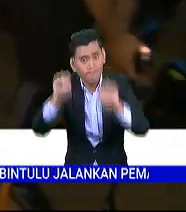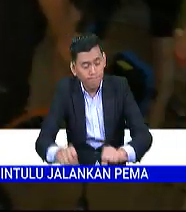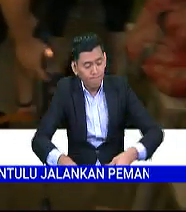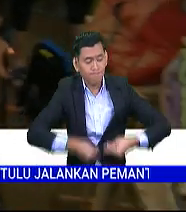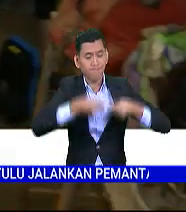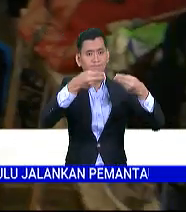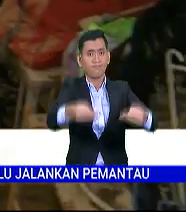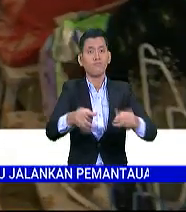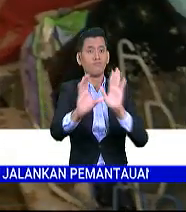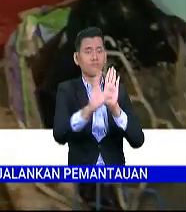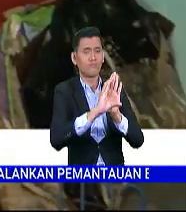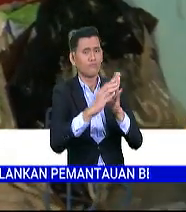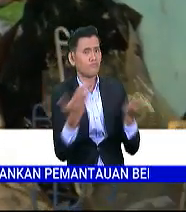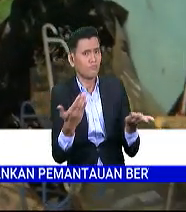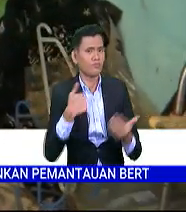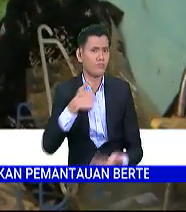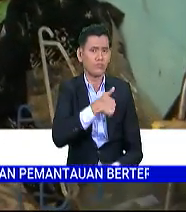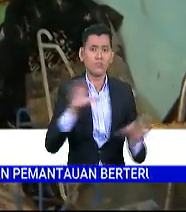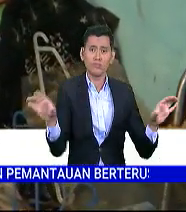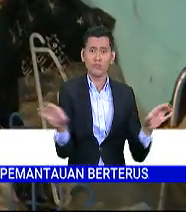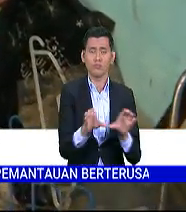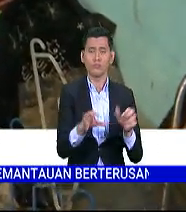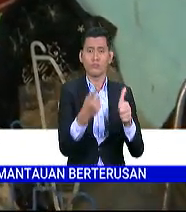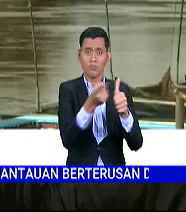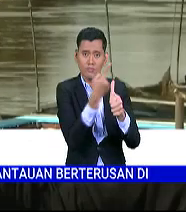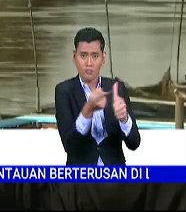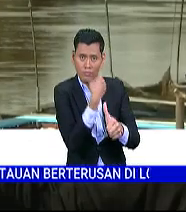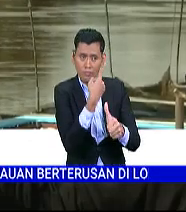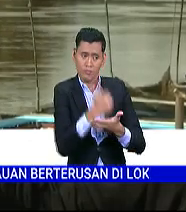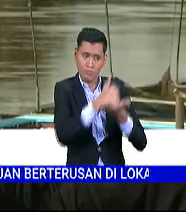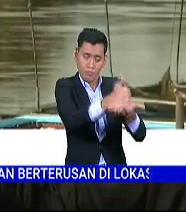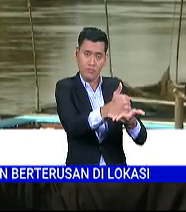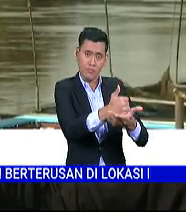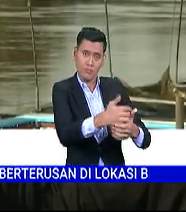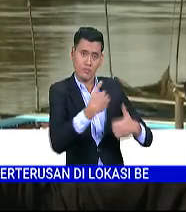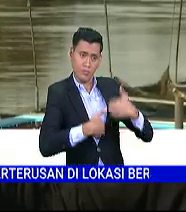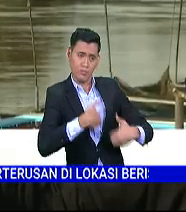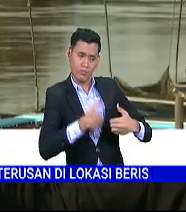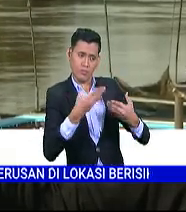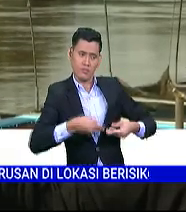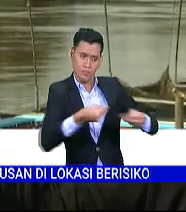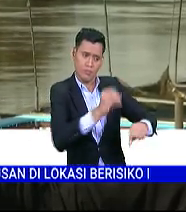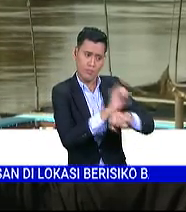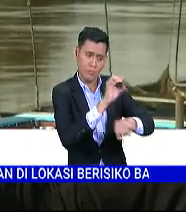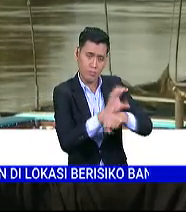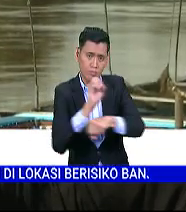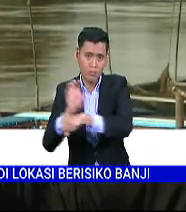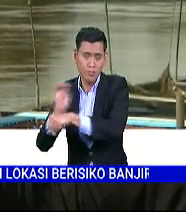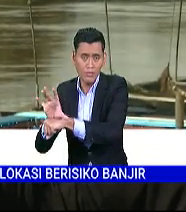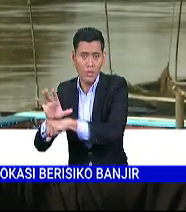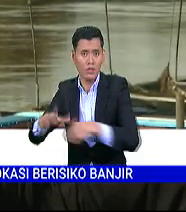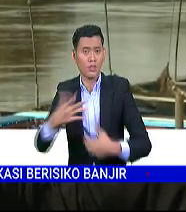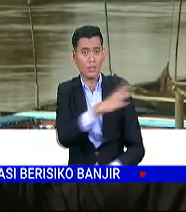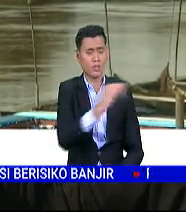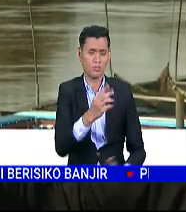salurkan. Jadi antara perkara yang kami buat hari ini ialah membuat bantuan emosi dan bimbingan dan kaunseling dan menalpasti beberapa rumah yang mana ada warga emas